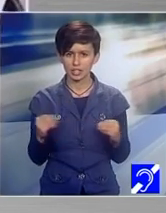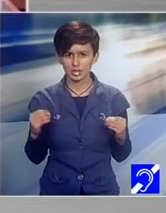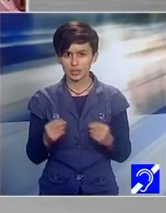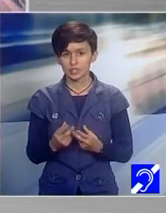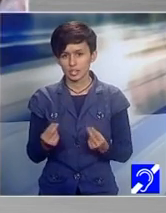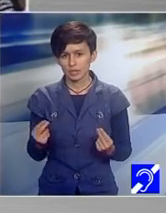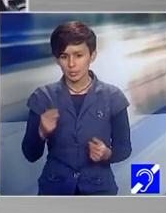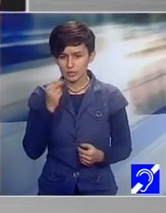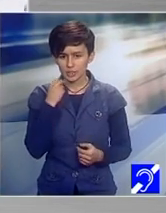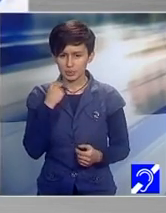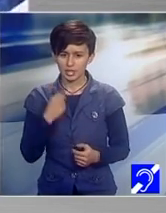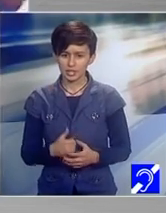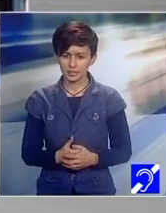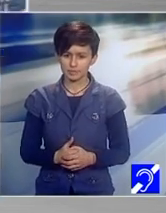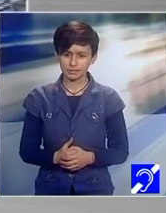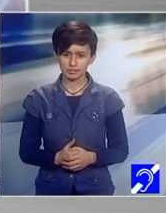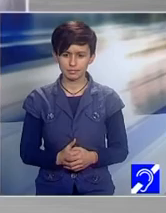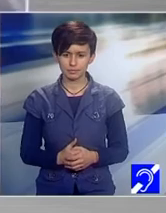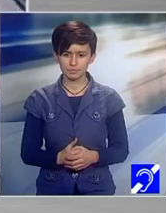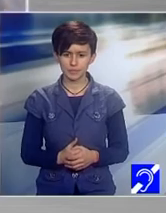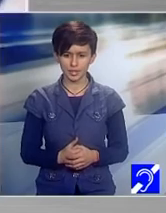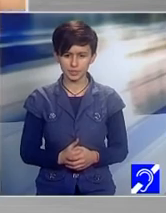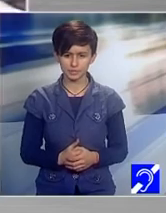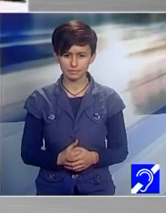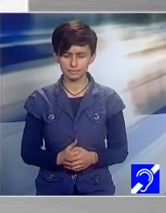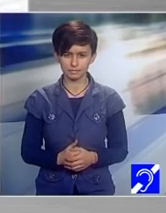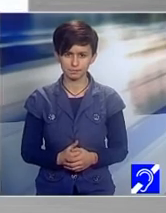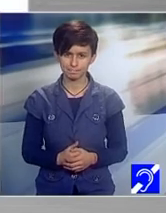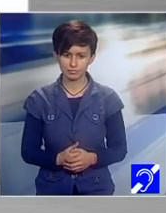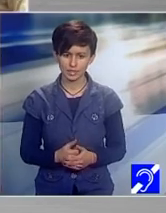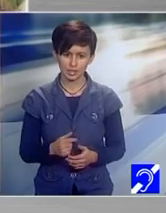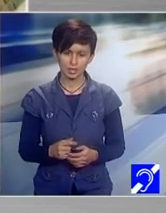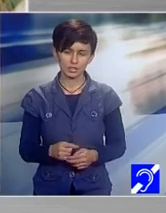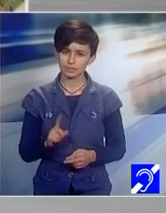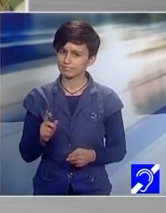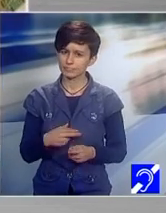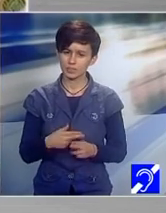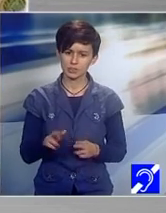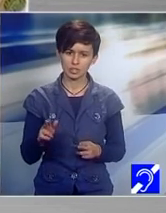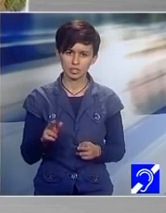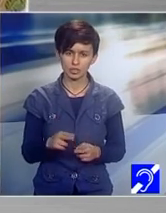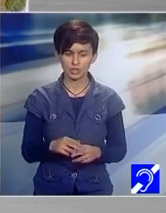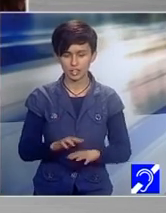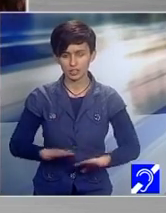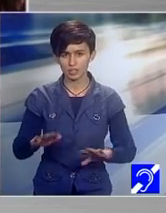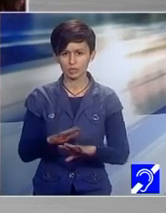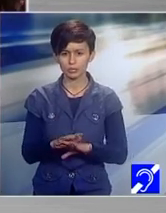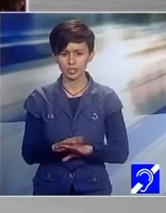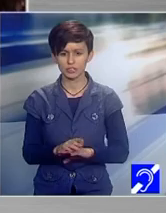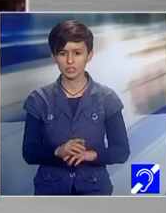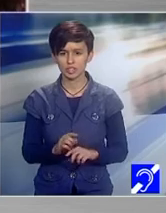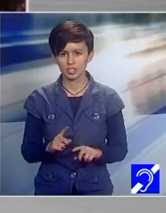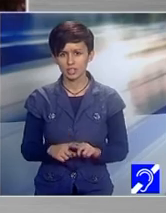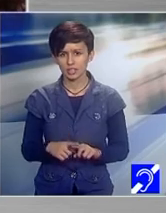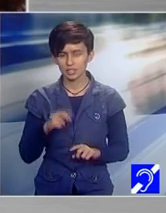multă mâncare. Deci iată cât de dreaptă este lumea. și cât de ipocriți sunt oamenii cei care spun